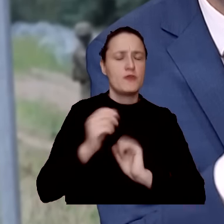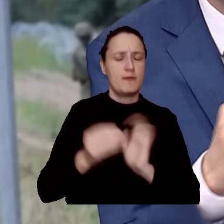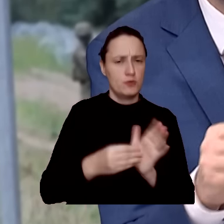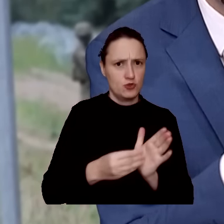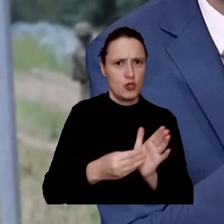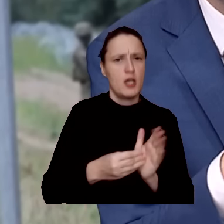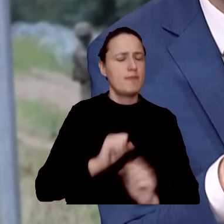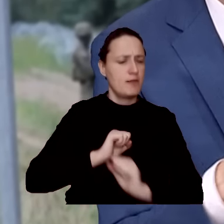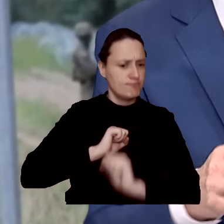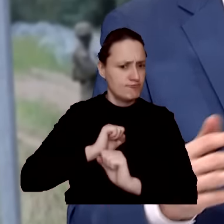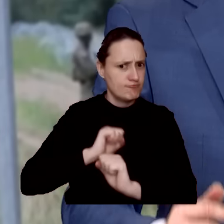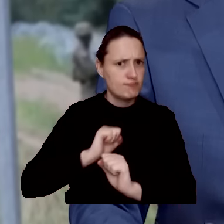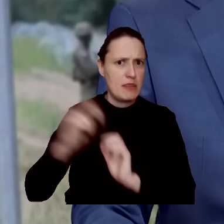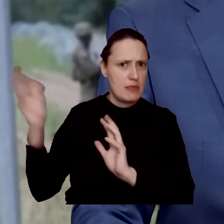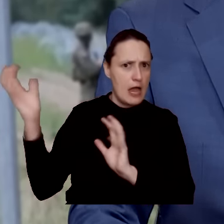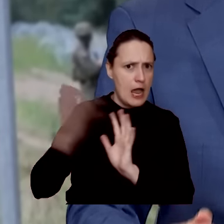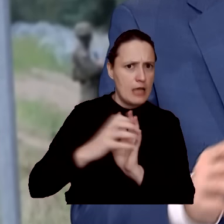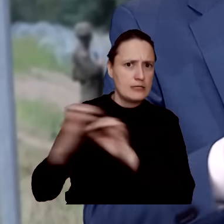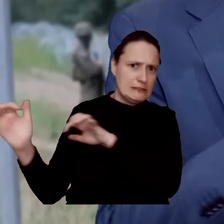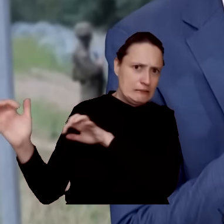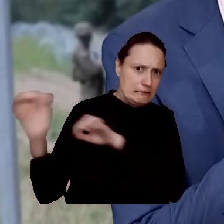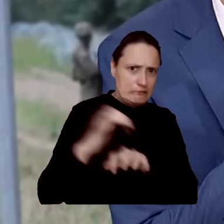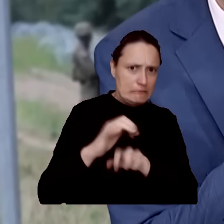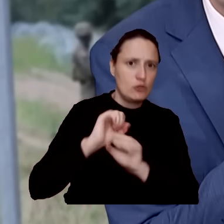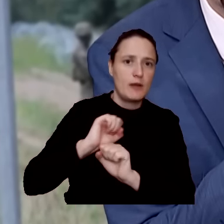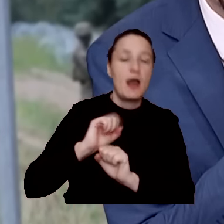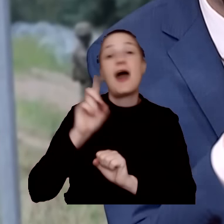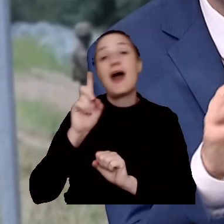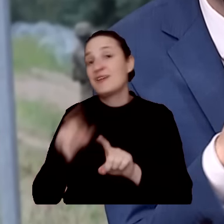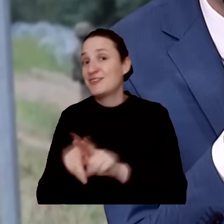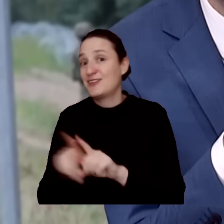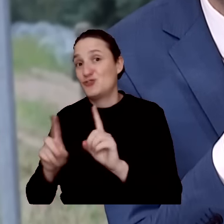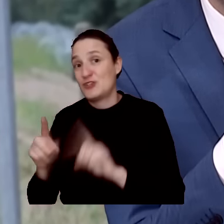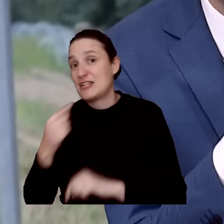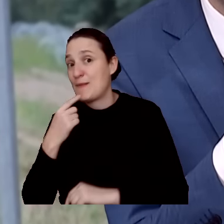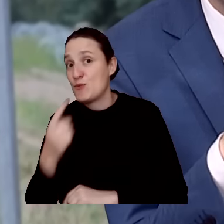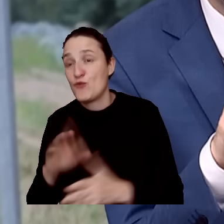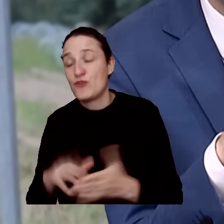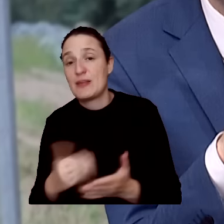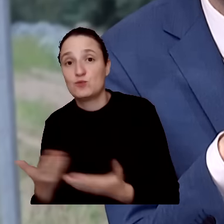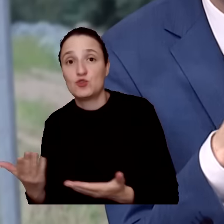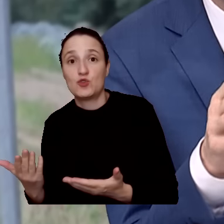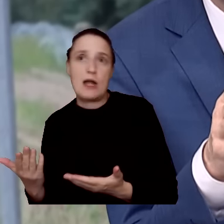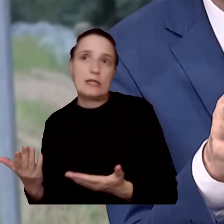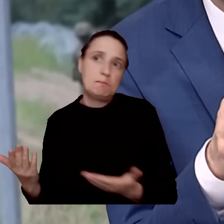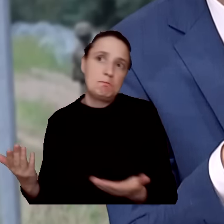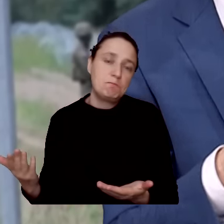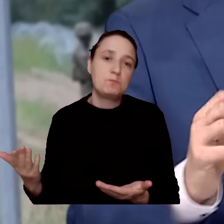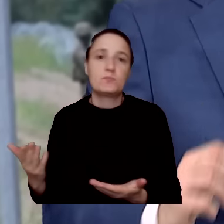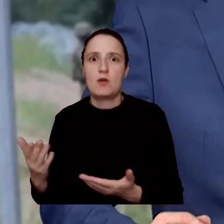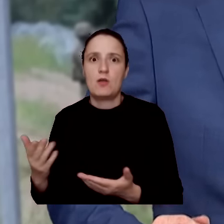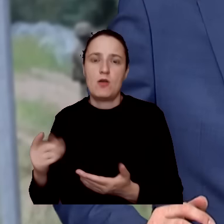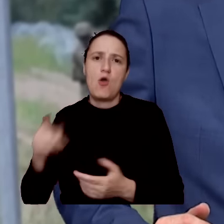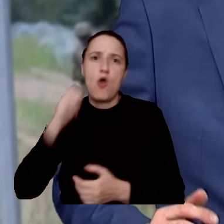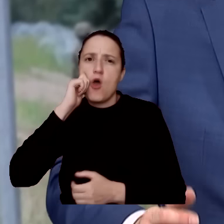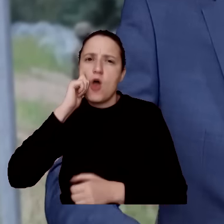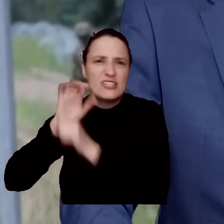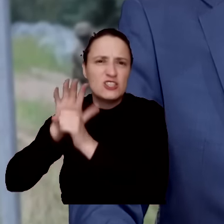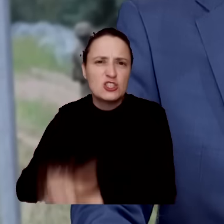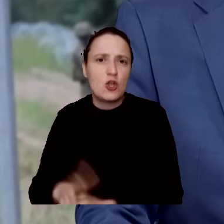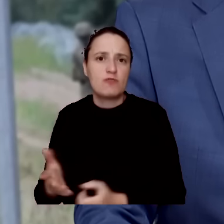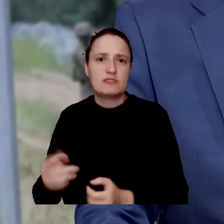odparciu najazdu pewnych najeźdźców. Z drugiej strony zarzuca jakieś działania rasistowskie